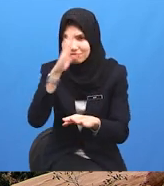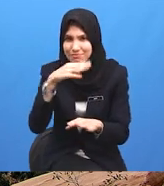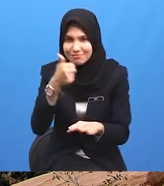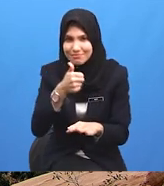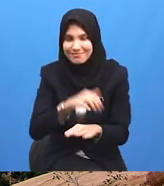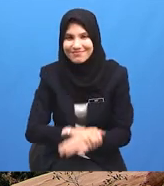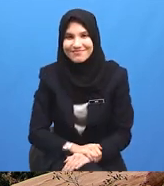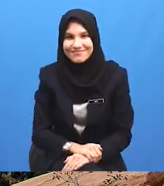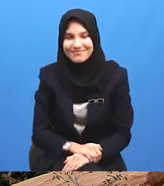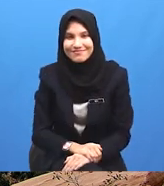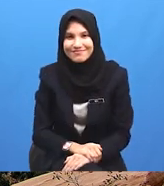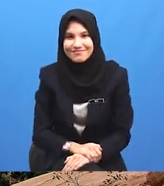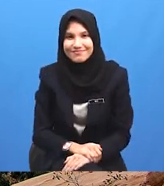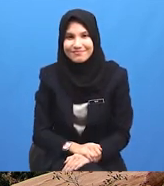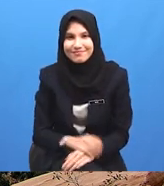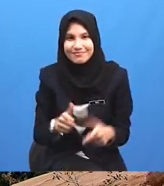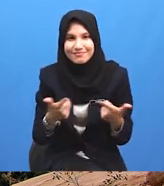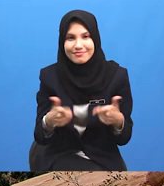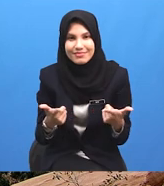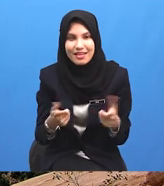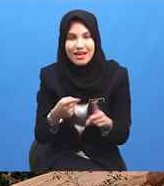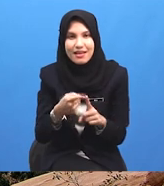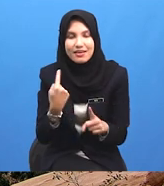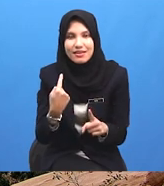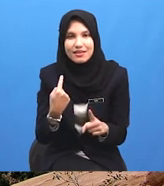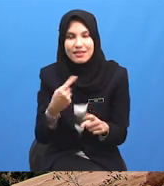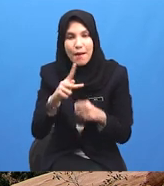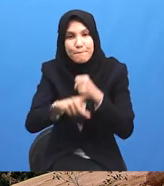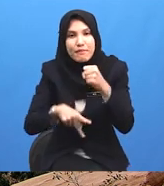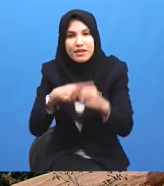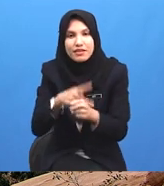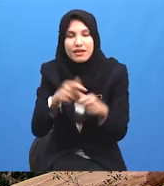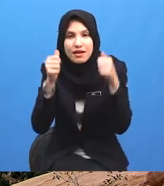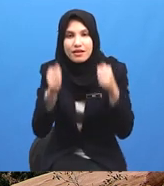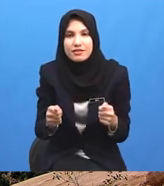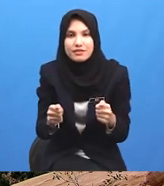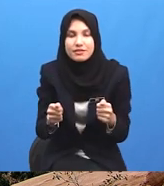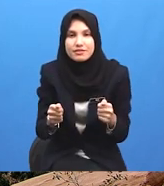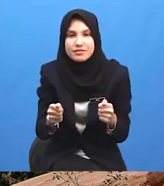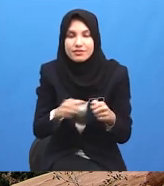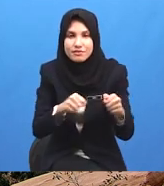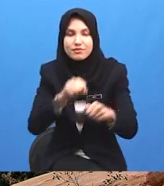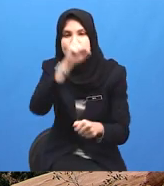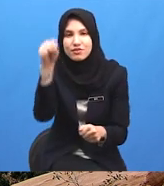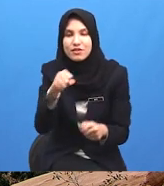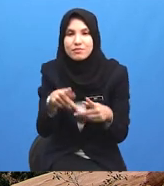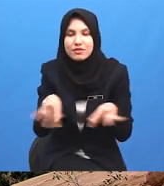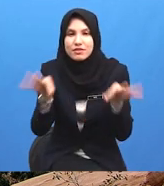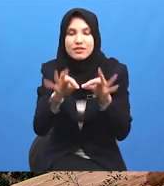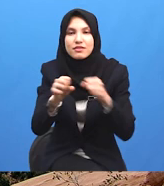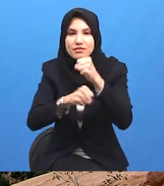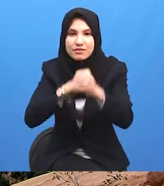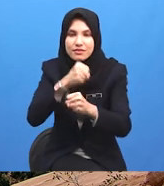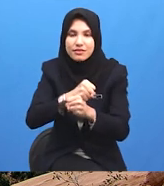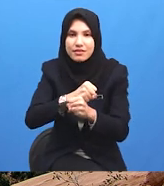planet, ahli sistem suria yang penting adalah seperti satelit semula jadi. Apakah itu